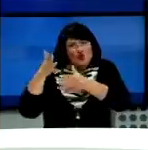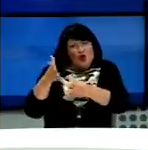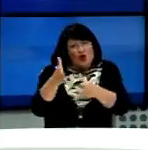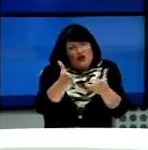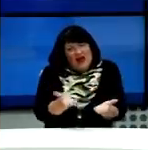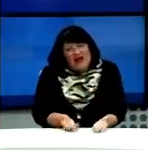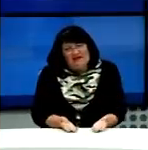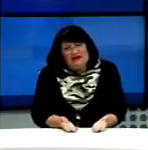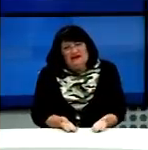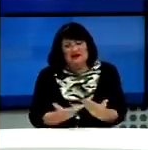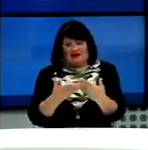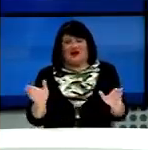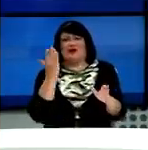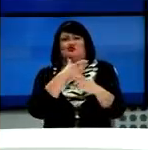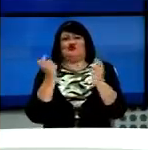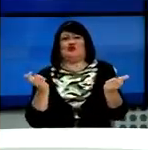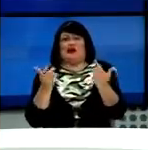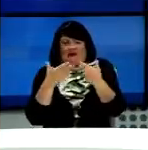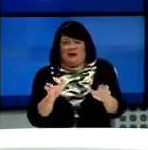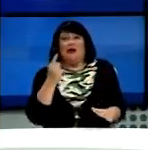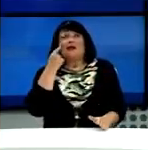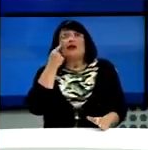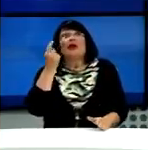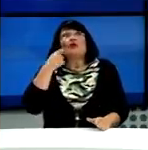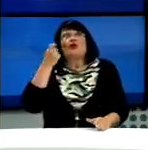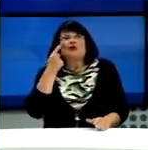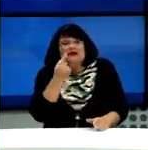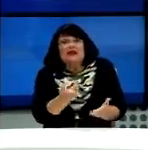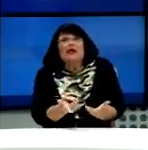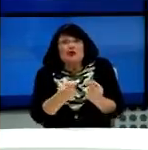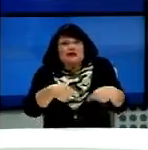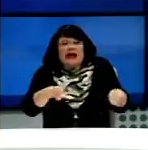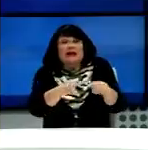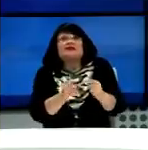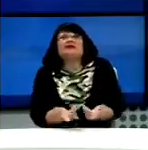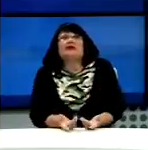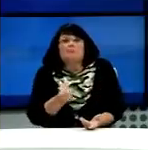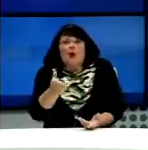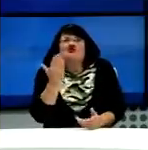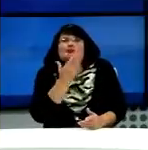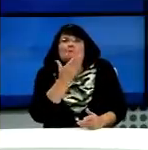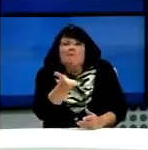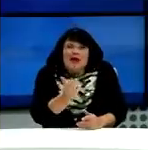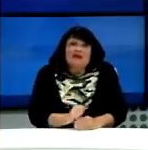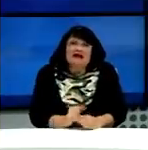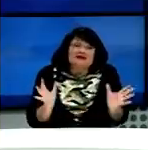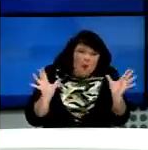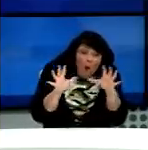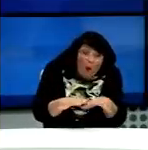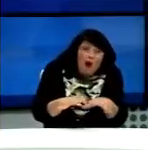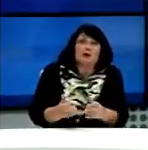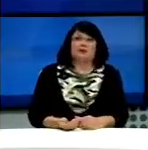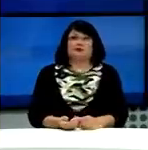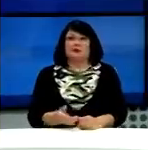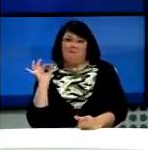κοροϊδέψετε με αυτό? Δεν θα ανοίξουν τα σχολεία? Δεν θα δουν οι γονείς σε τι τάξεις θα πάνε να στηβαχθούν εν